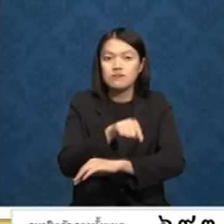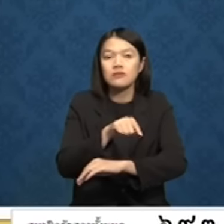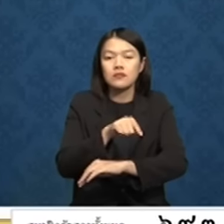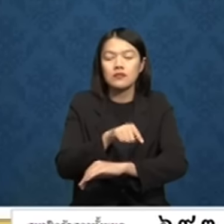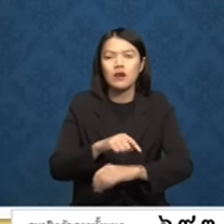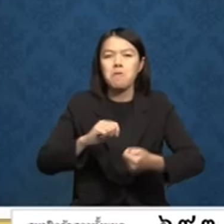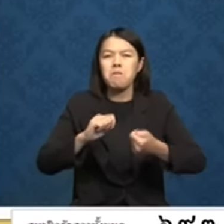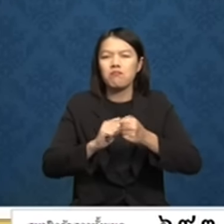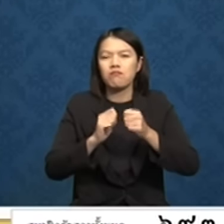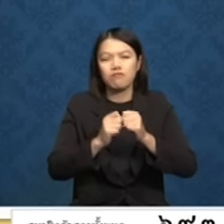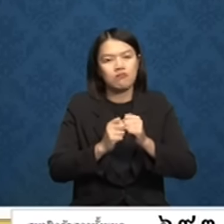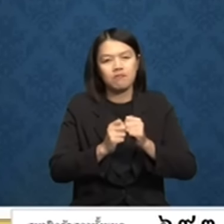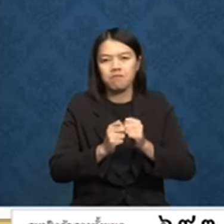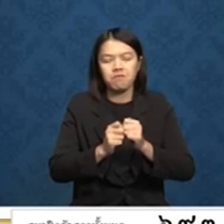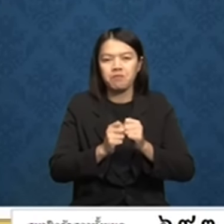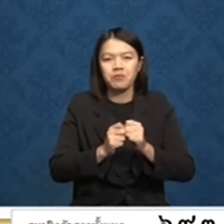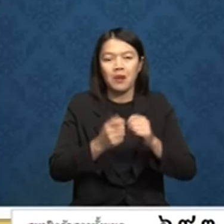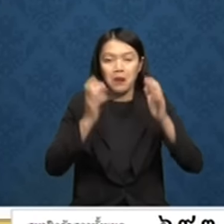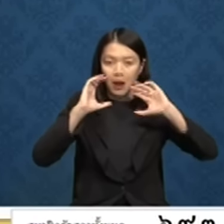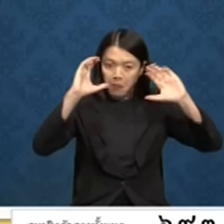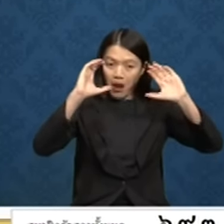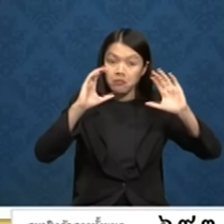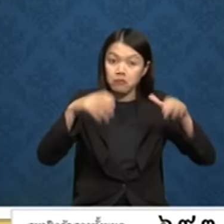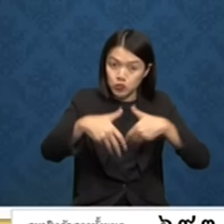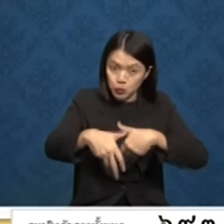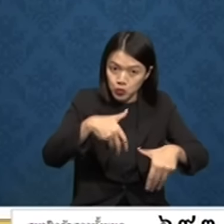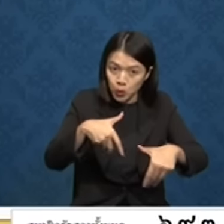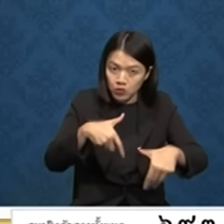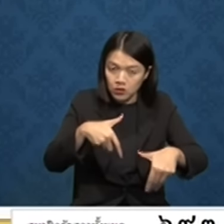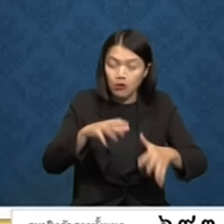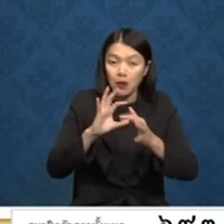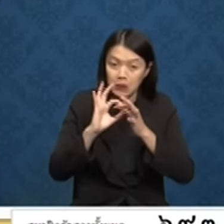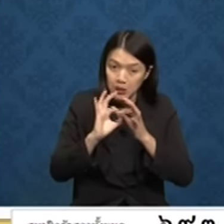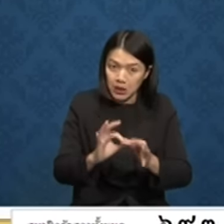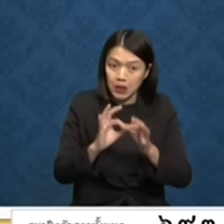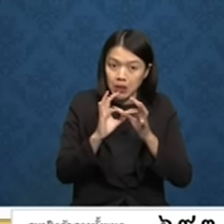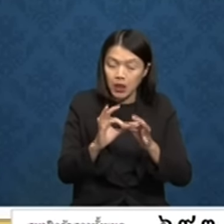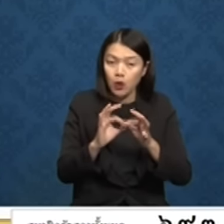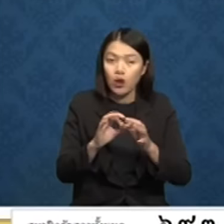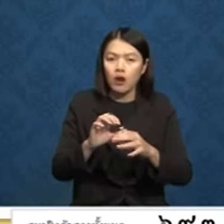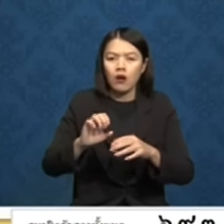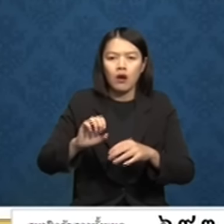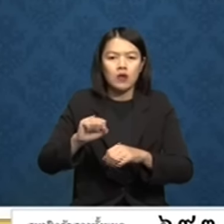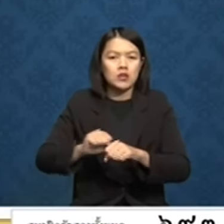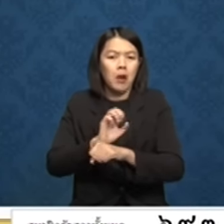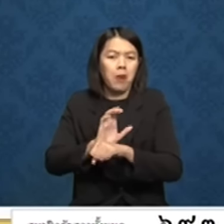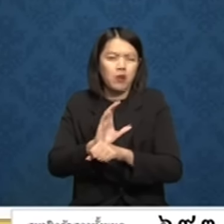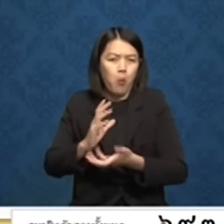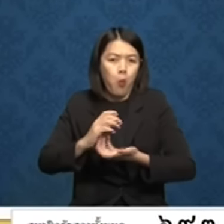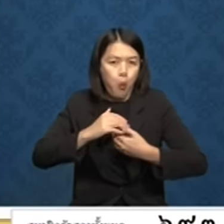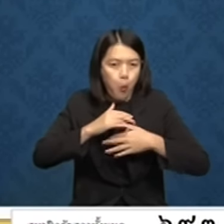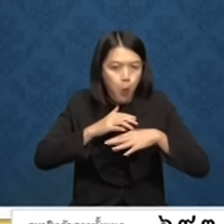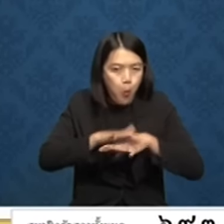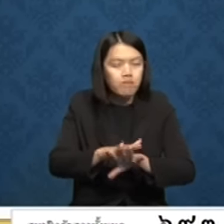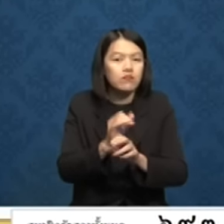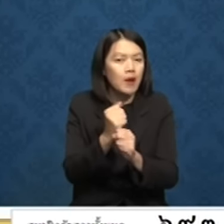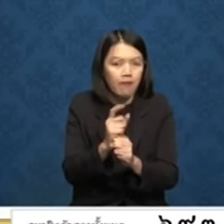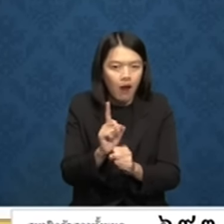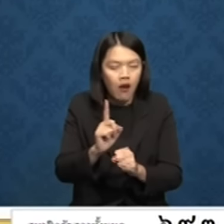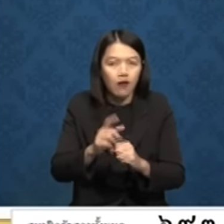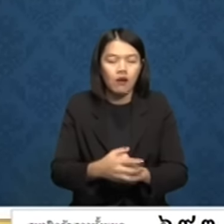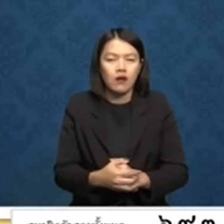เป็นปัญหาความสัมพันธ์ระหว่างรัฐกับประชาชนที่จำเป็นต้องออกแบบในเชิงสถาบันว่าจะอยู่ร่วมกันได้ยังไงมันพูดถึง